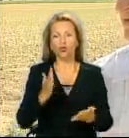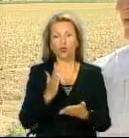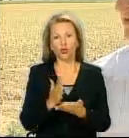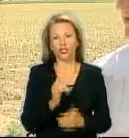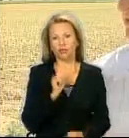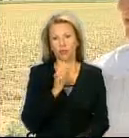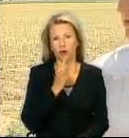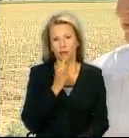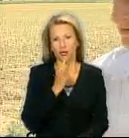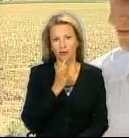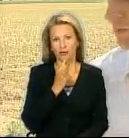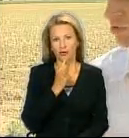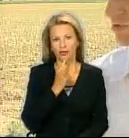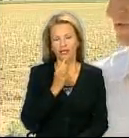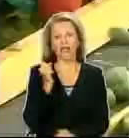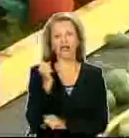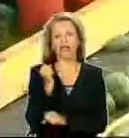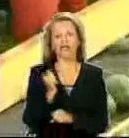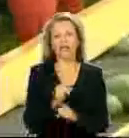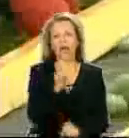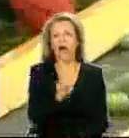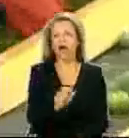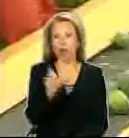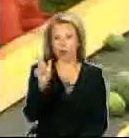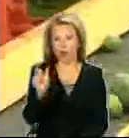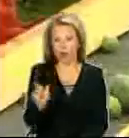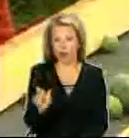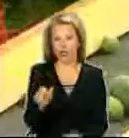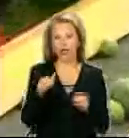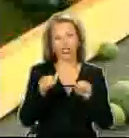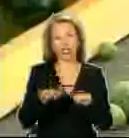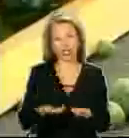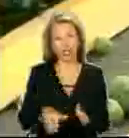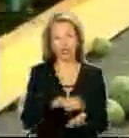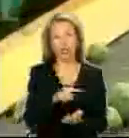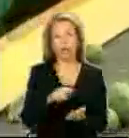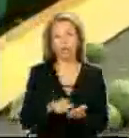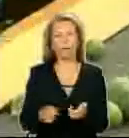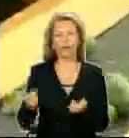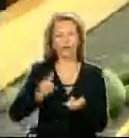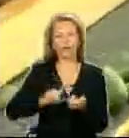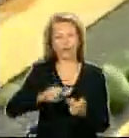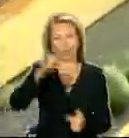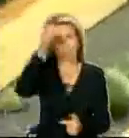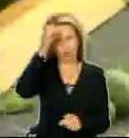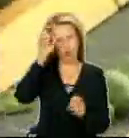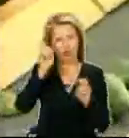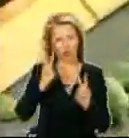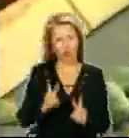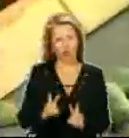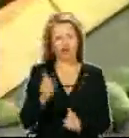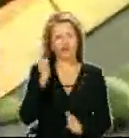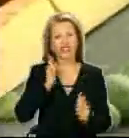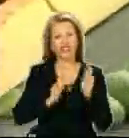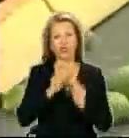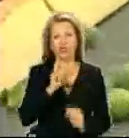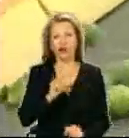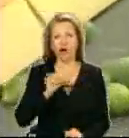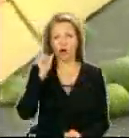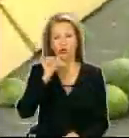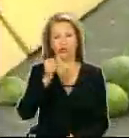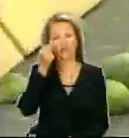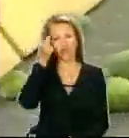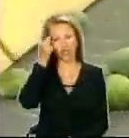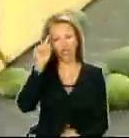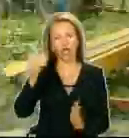иногда с рабочей силой. К решению важной проблемы подключились ученые. В институте овощеводства 2 года вынашивали